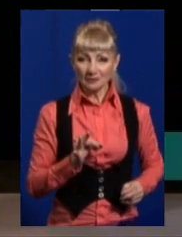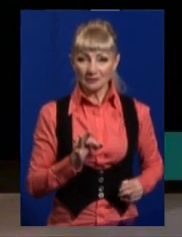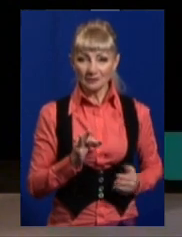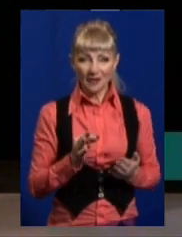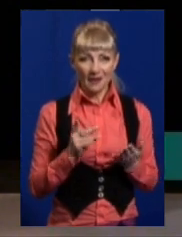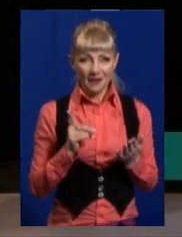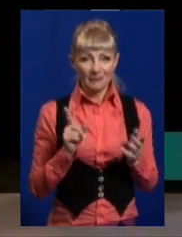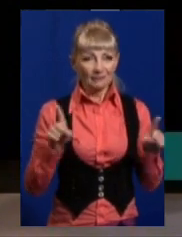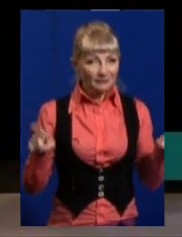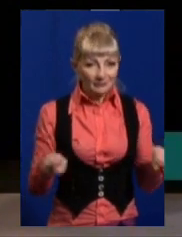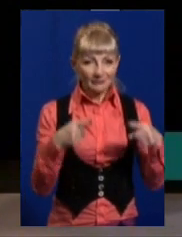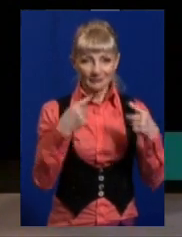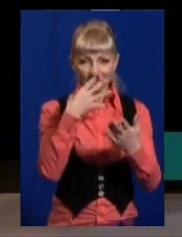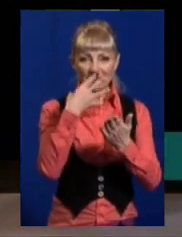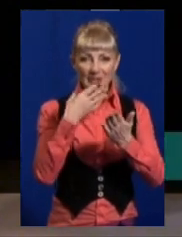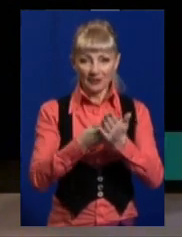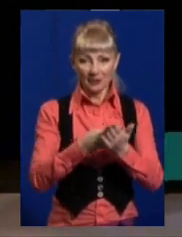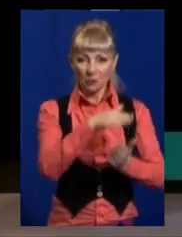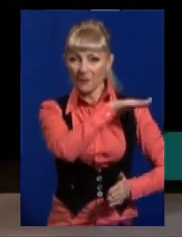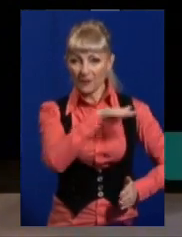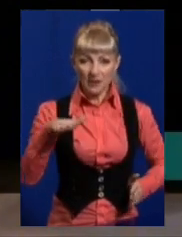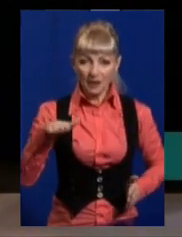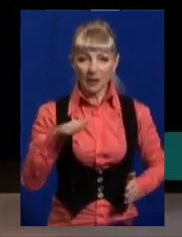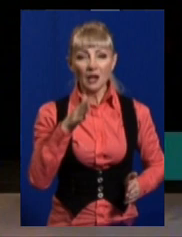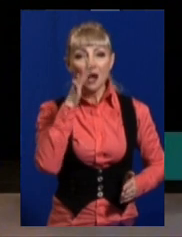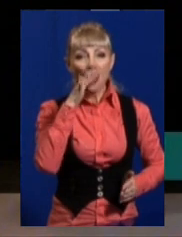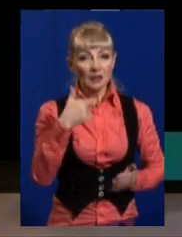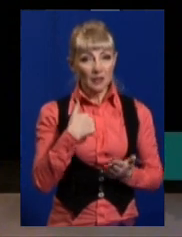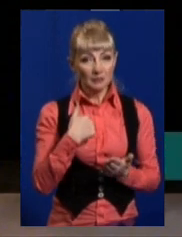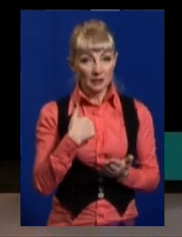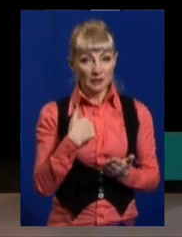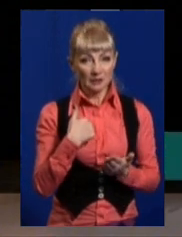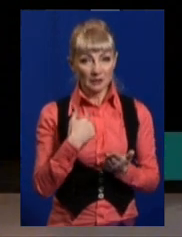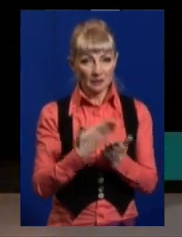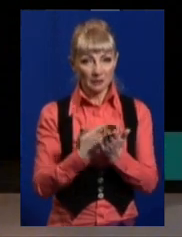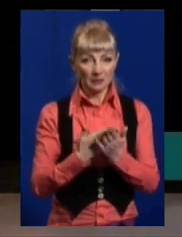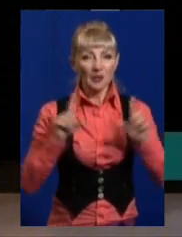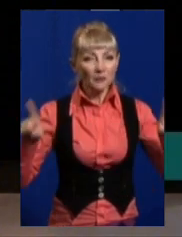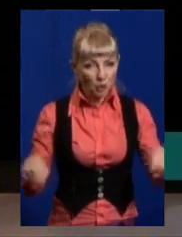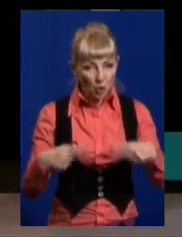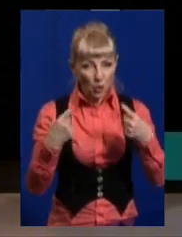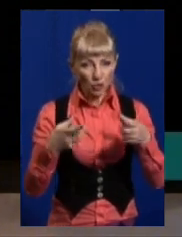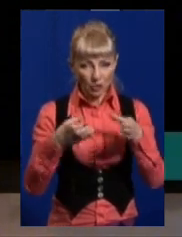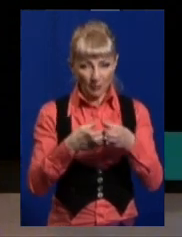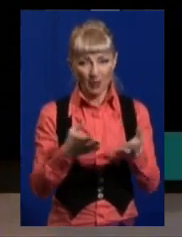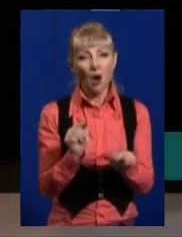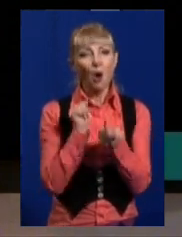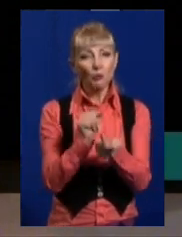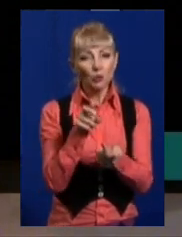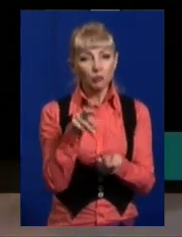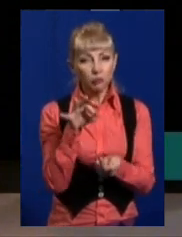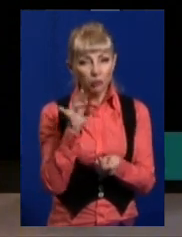вибудовувати також свою вертикаль, тому що дійсно, коли ми беремо там відродження, коли ми беремо опозиційний блок,